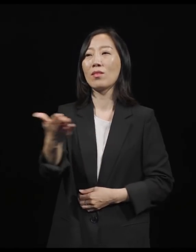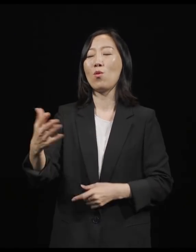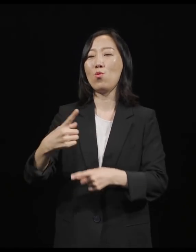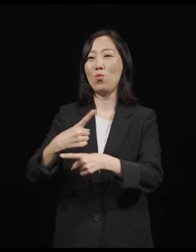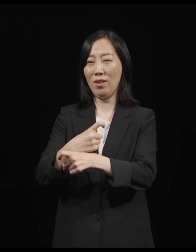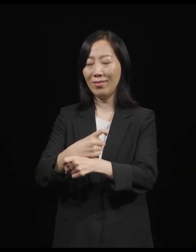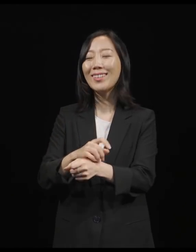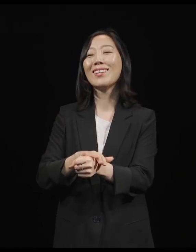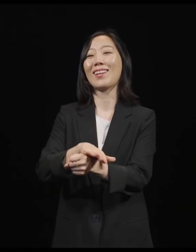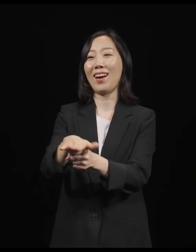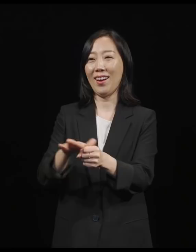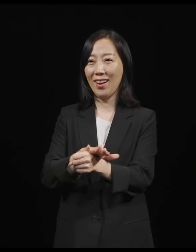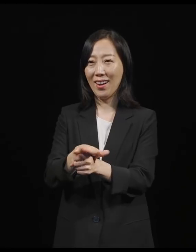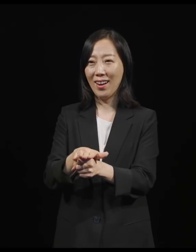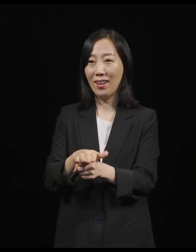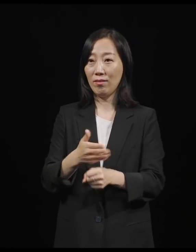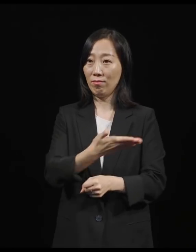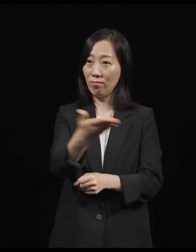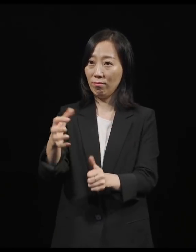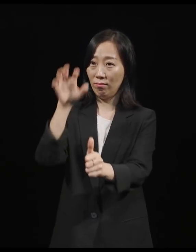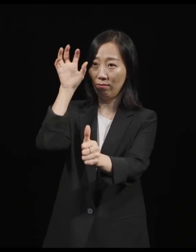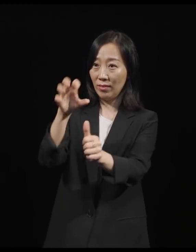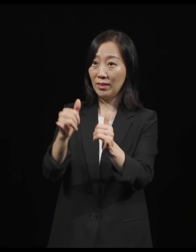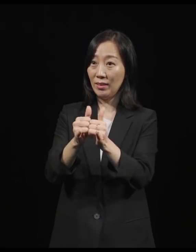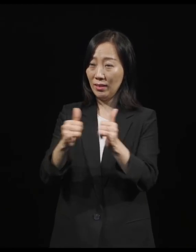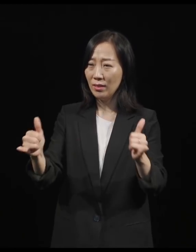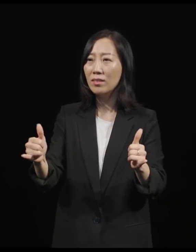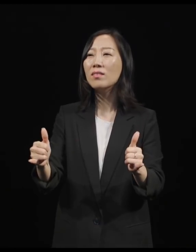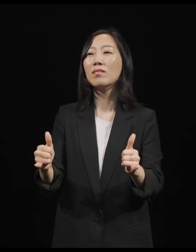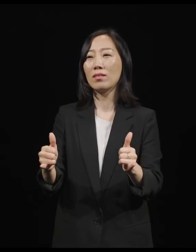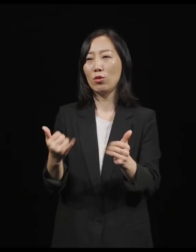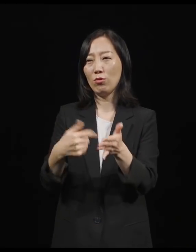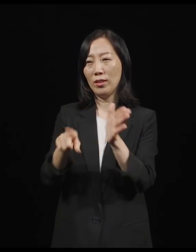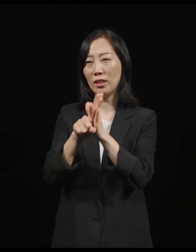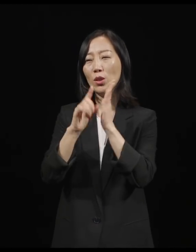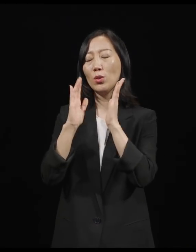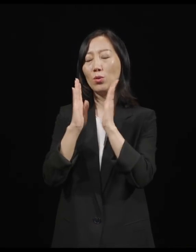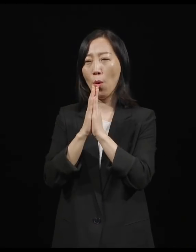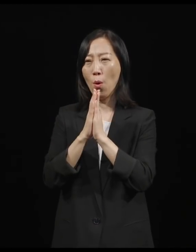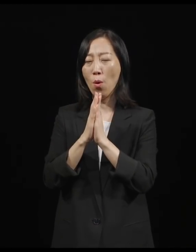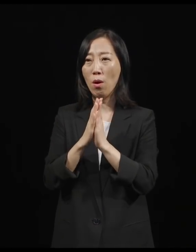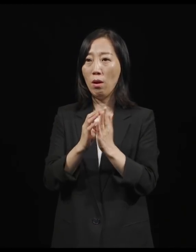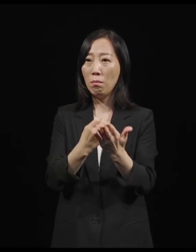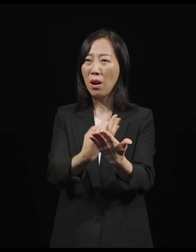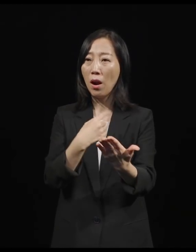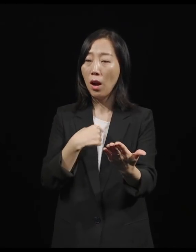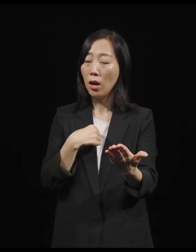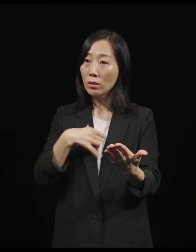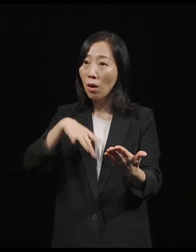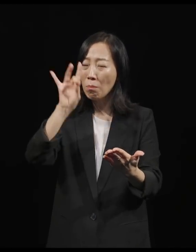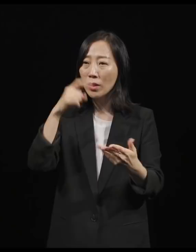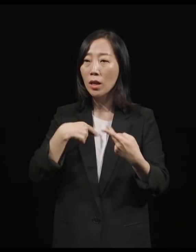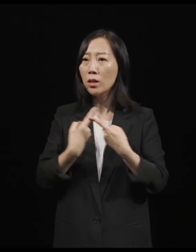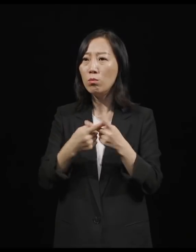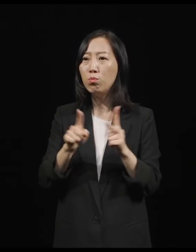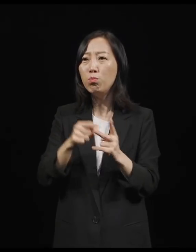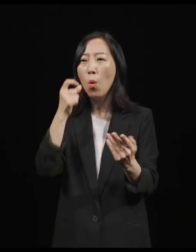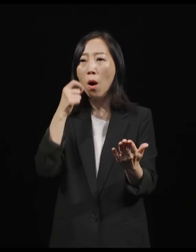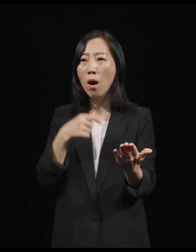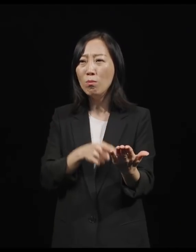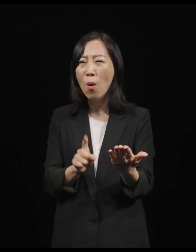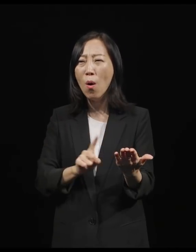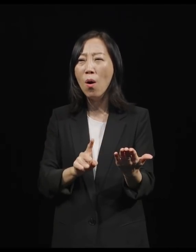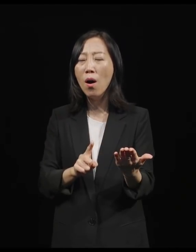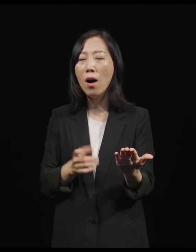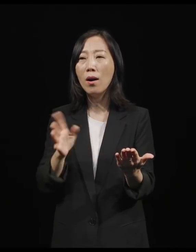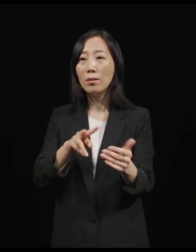사랑하며 너희를 핍박하는 자를 위하여 기도하라. 전 이 말씀이 이해가 가지 않았어요. 하지만